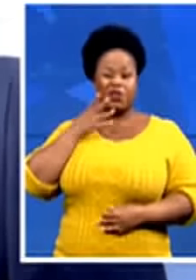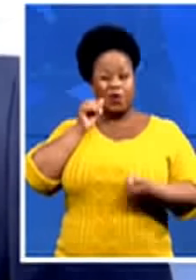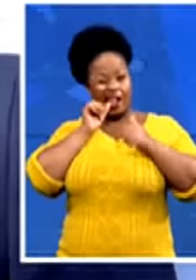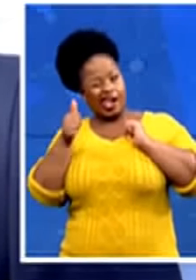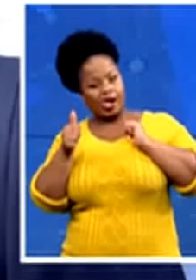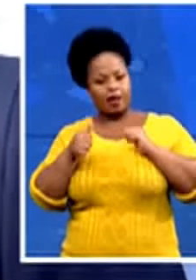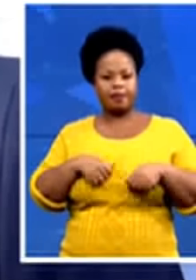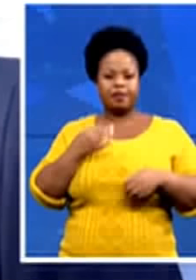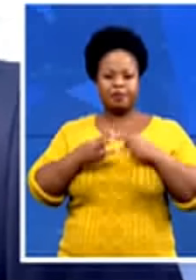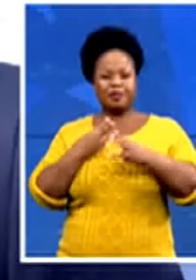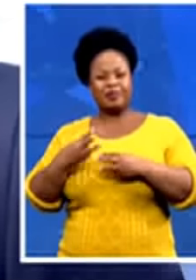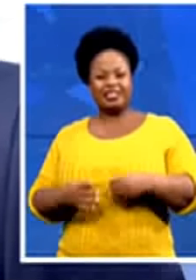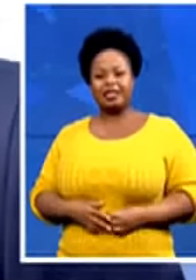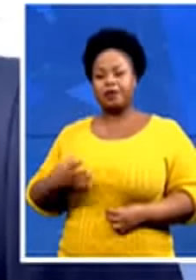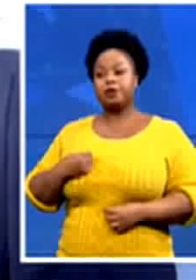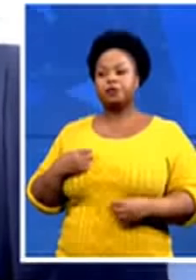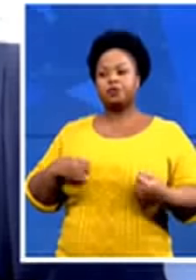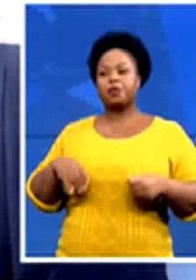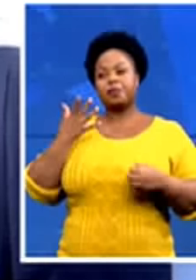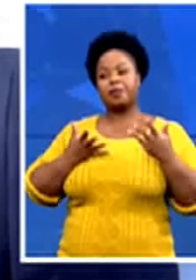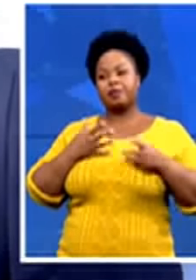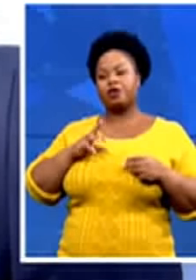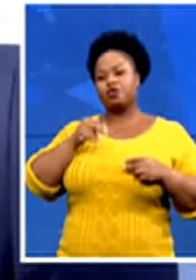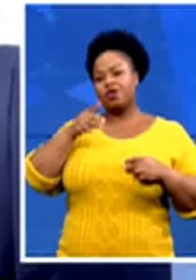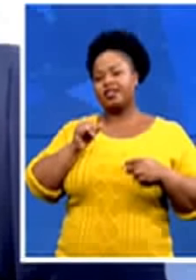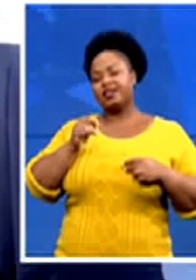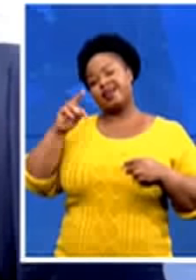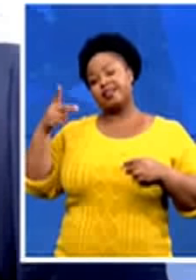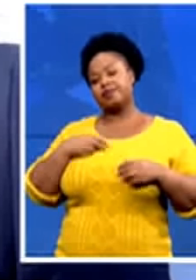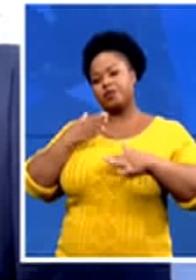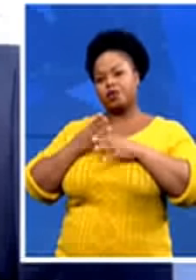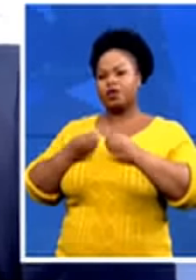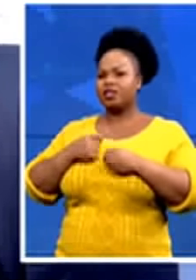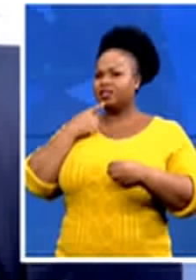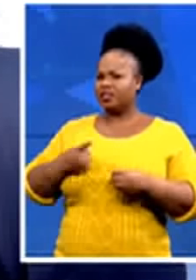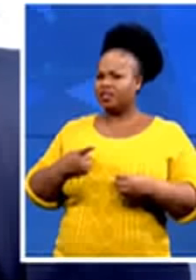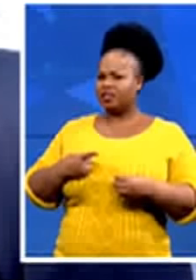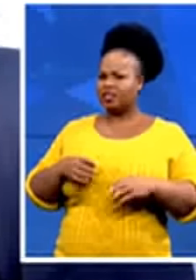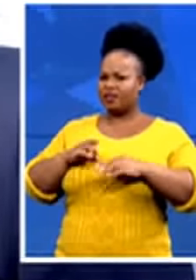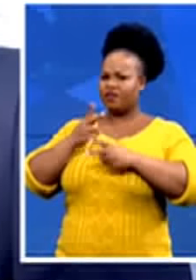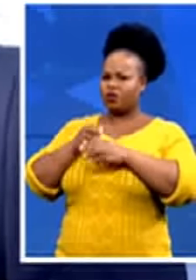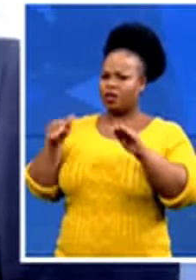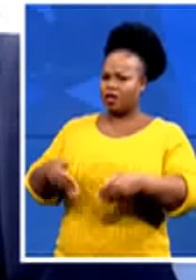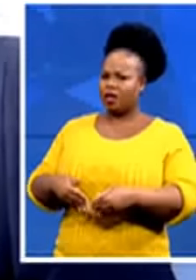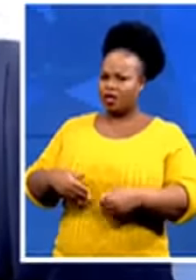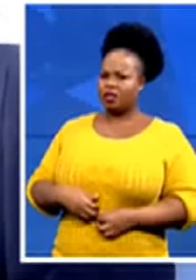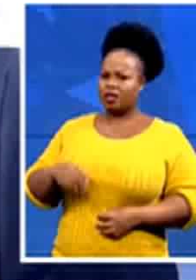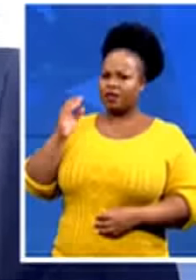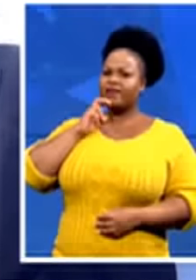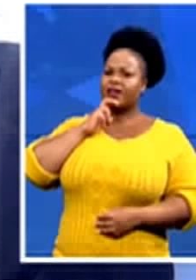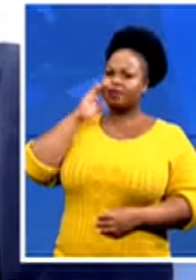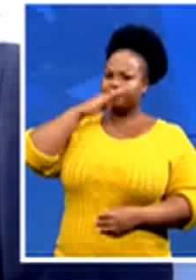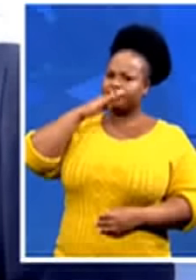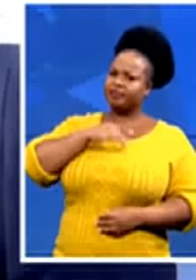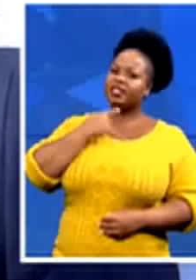emakhaya uRoni umisa sisebenza naye wathi kushoniwe kubo ntambama ngolwesihlanu uRoni sehambile wasithi ekuseni njalo siyahamba